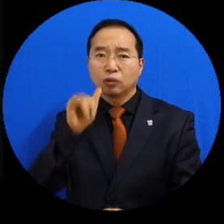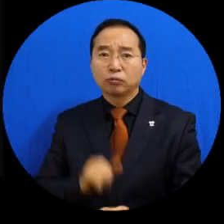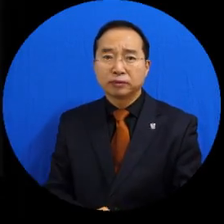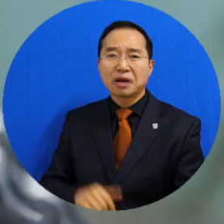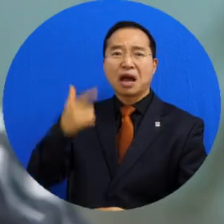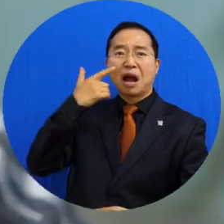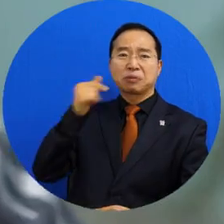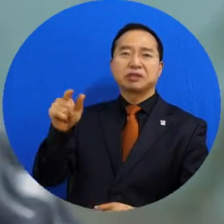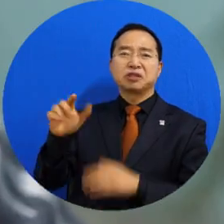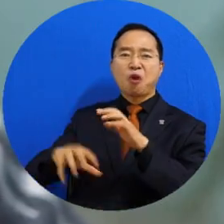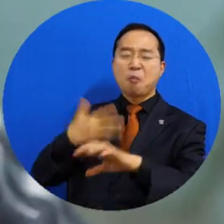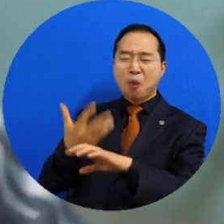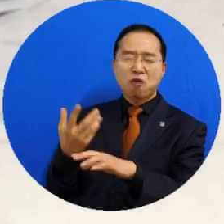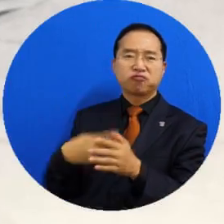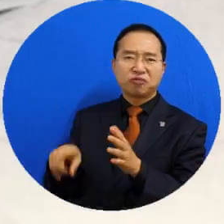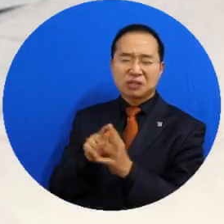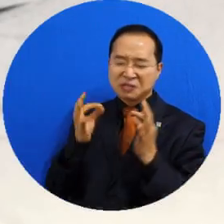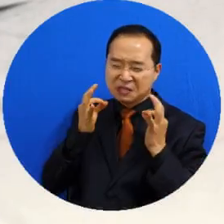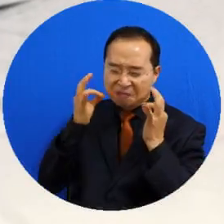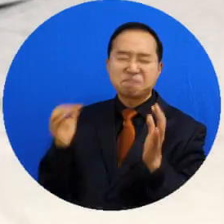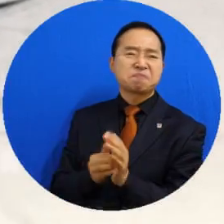a favor de la Revolución Cubana.